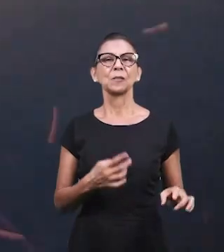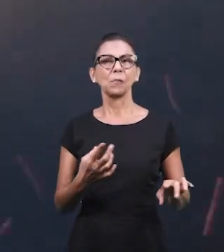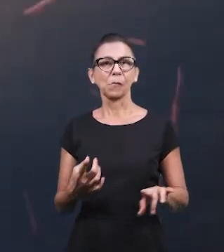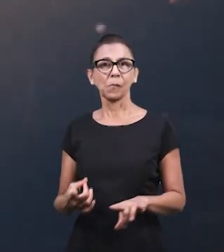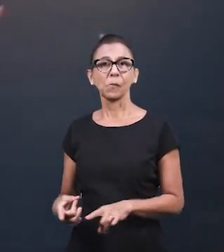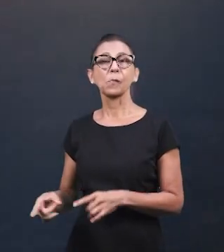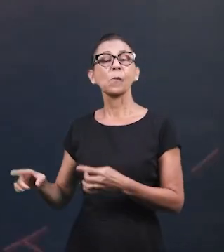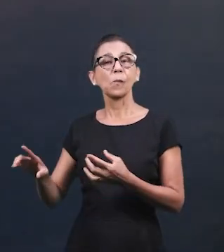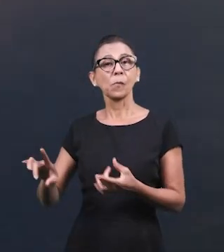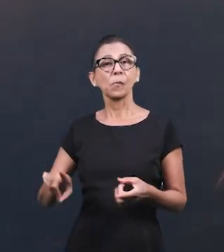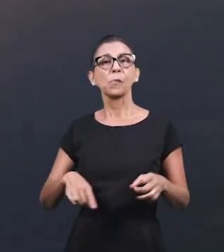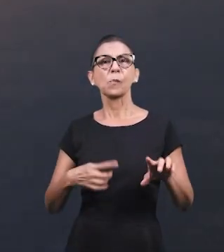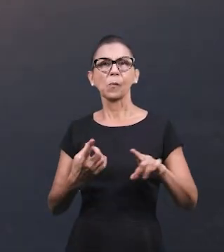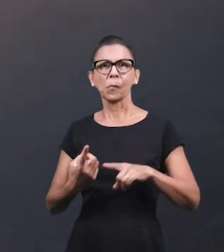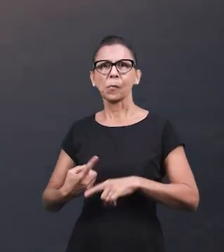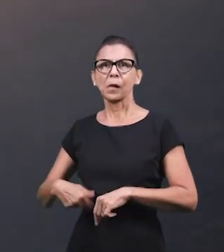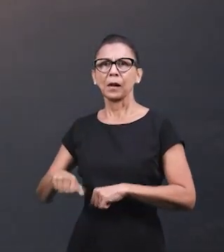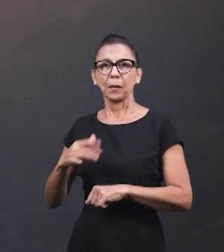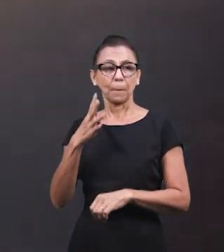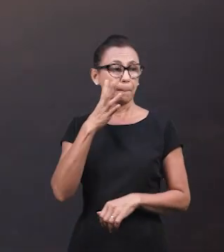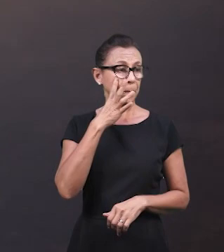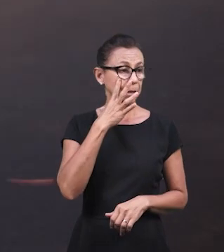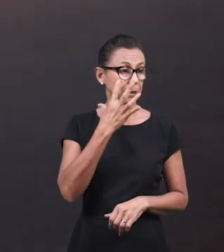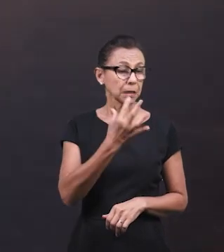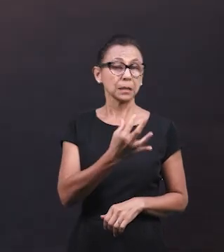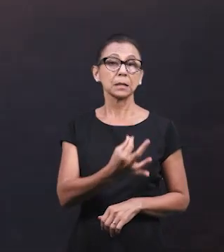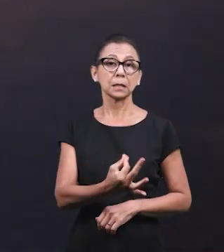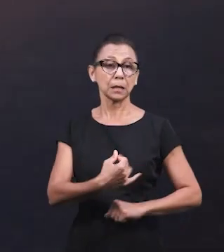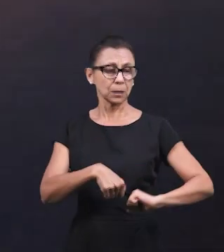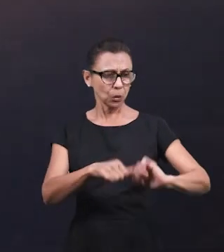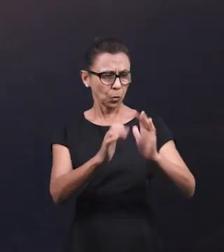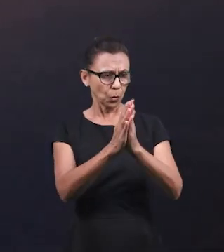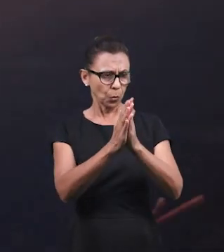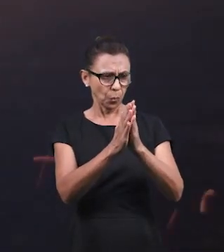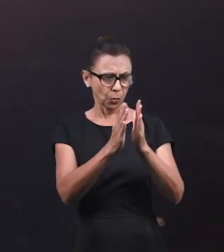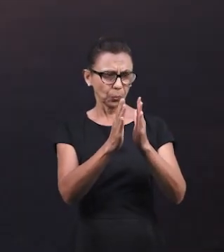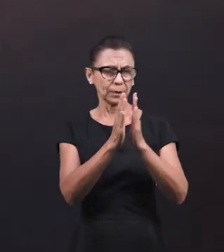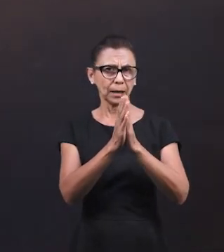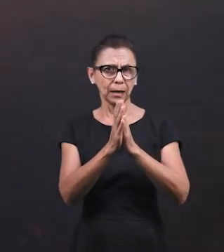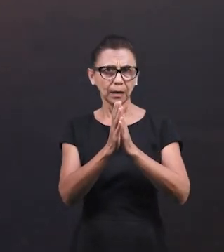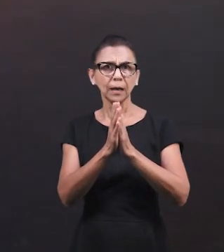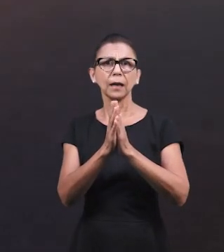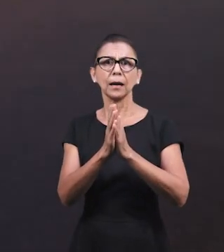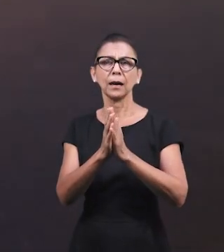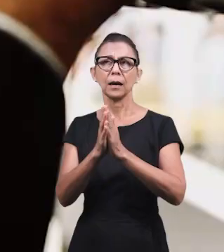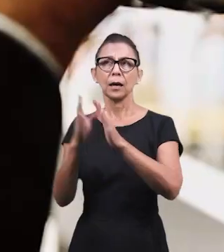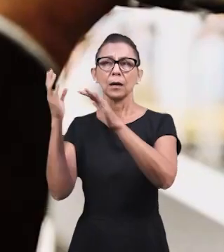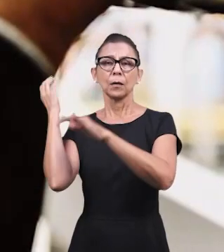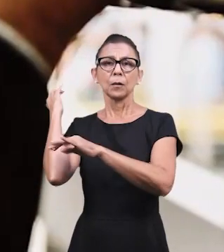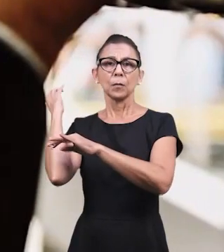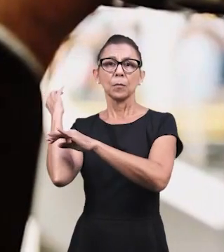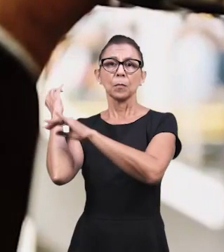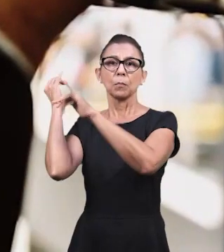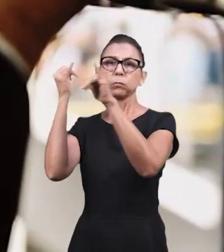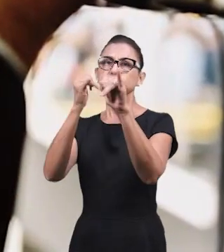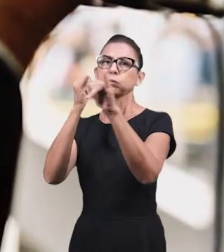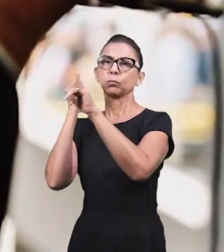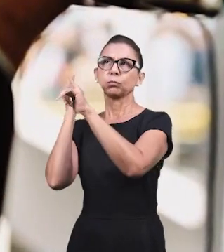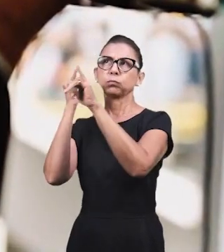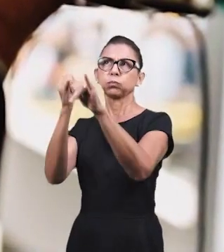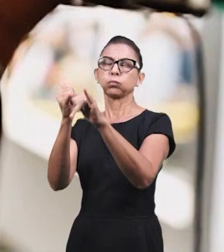он повелевает быть бдительными бодрствовать и всегда молиться чтобы